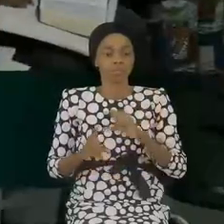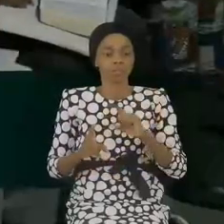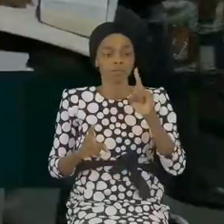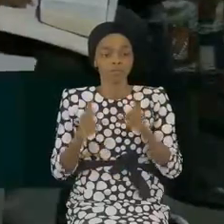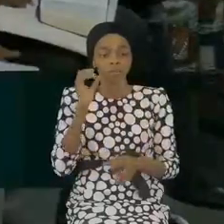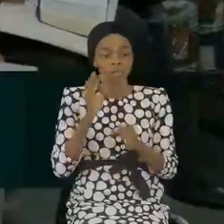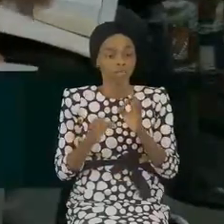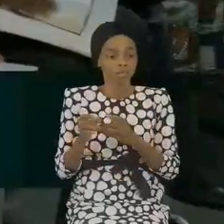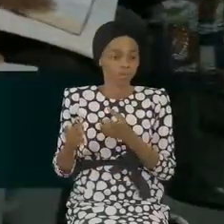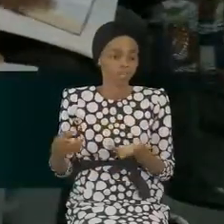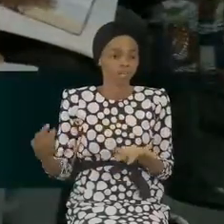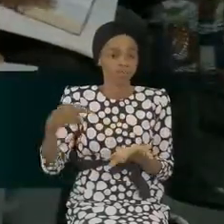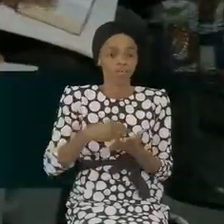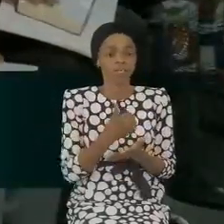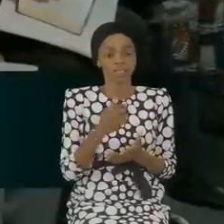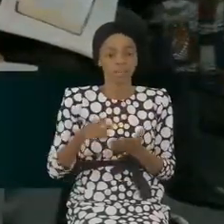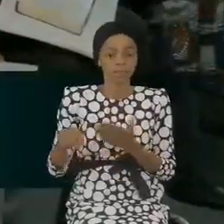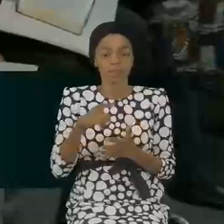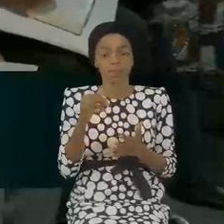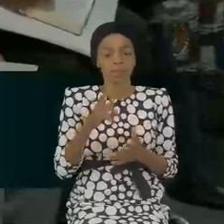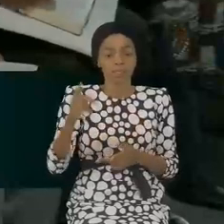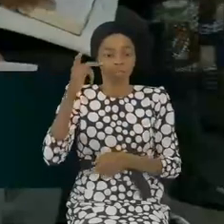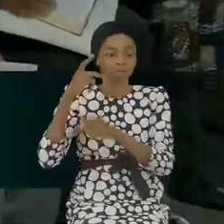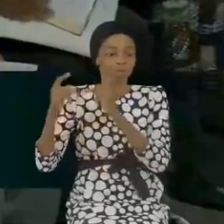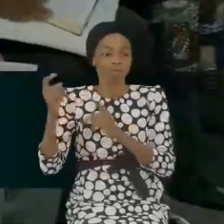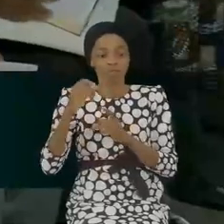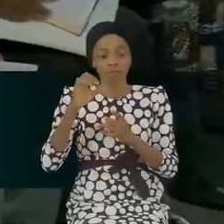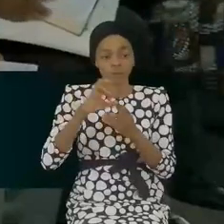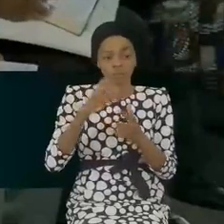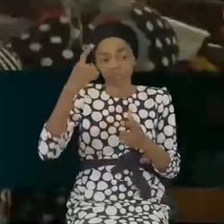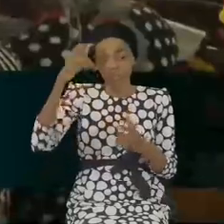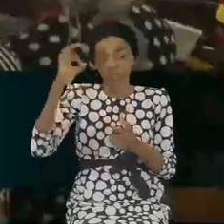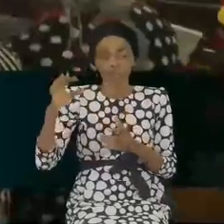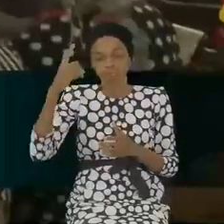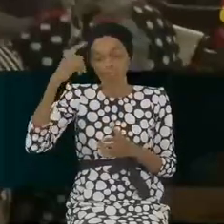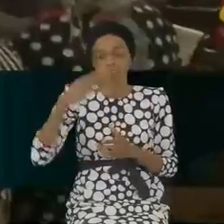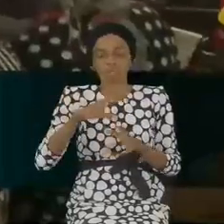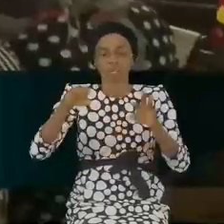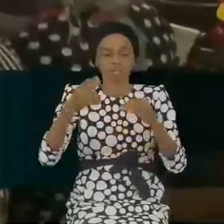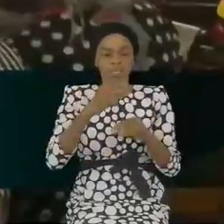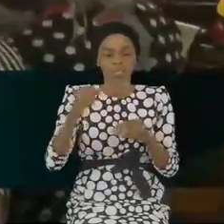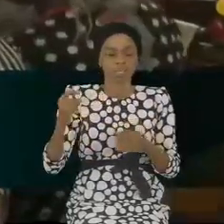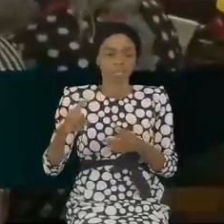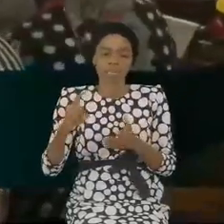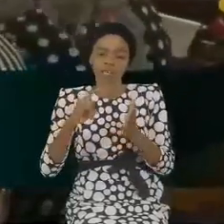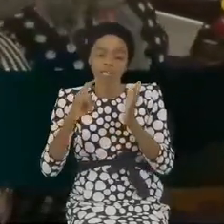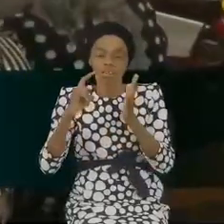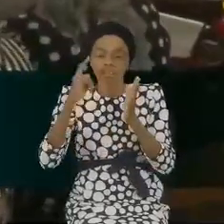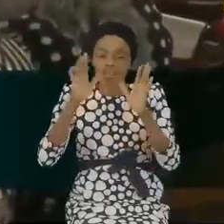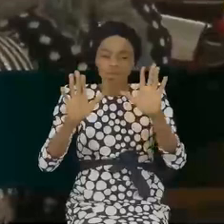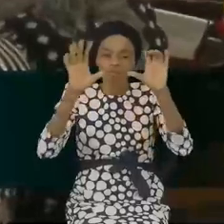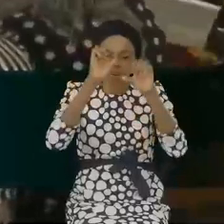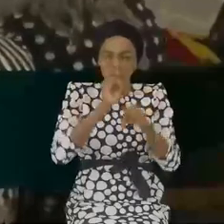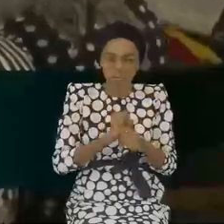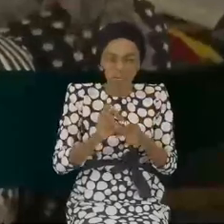milieu de toi un prophète ou un songeur qui t'annonce un signe ou un prodige,